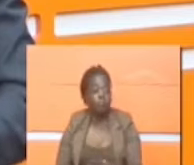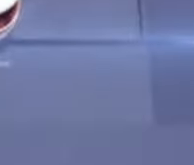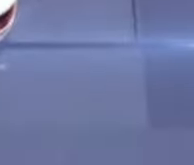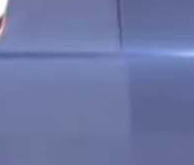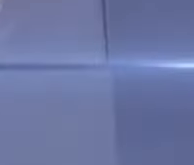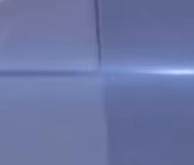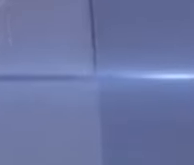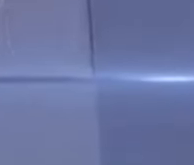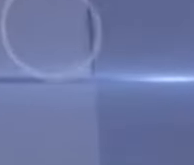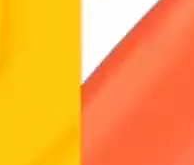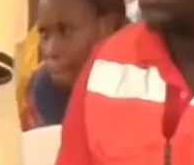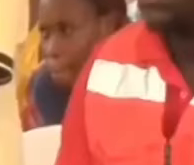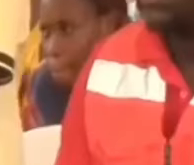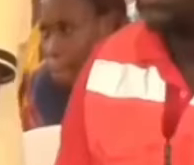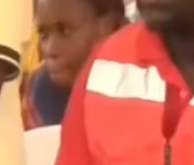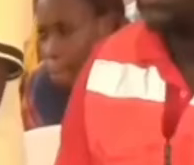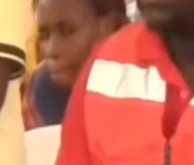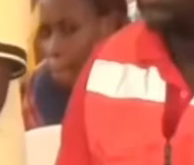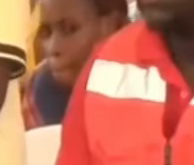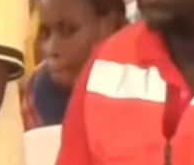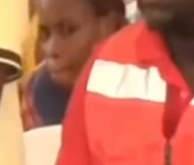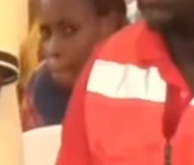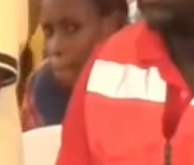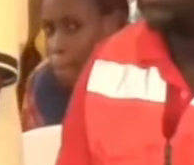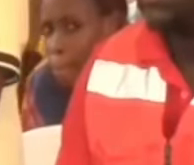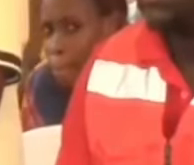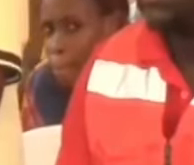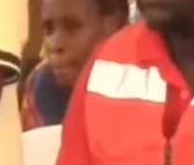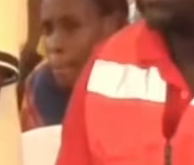gano. Linda